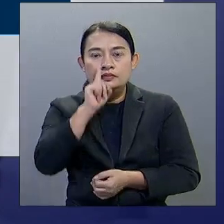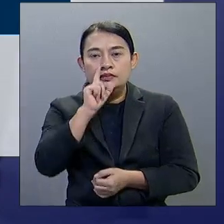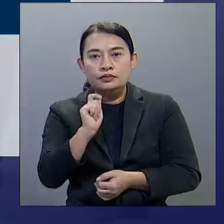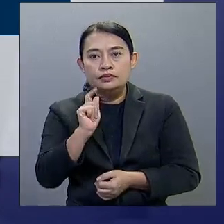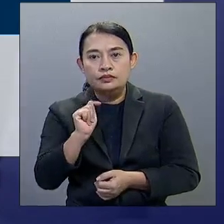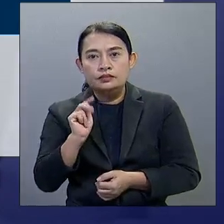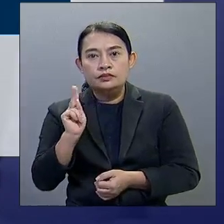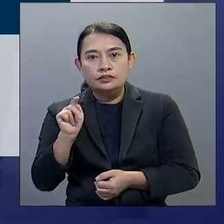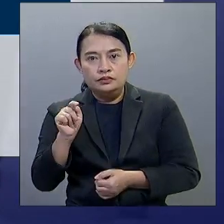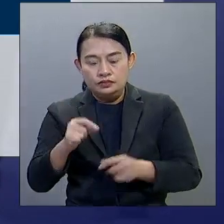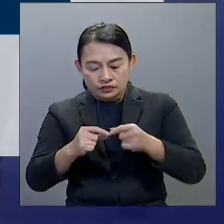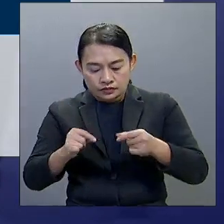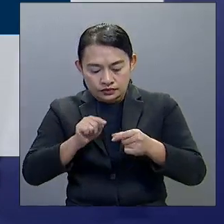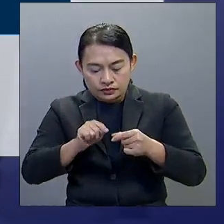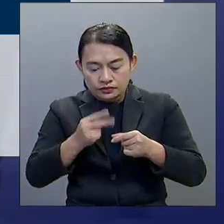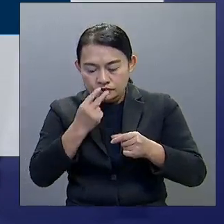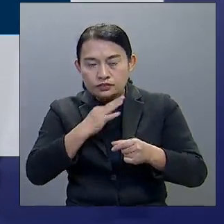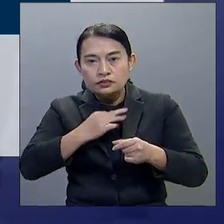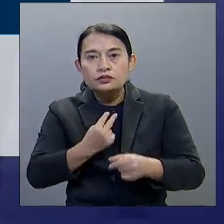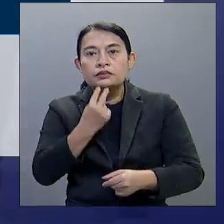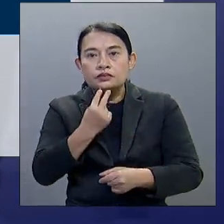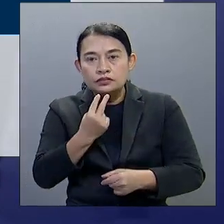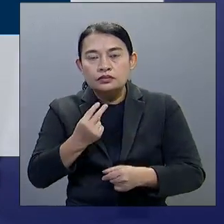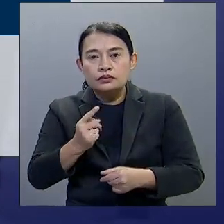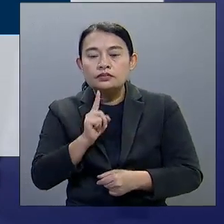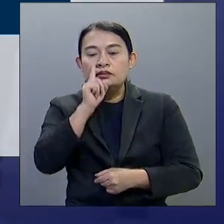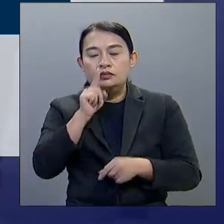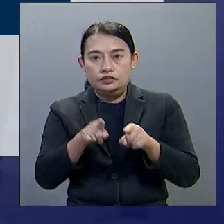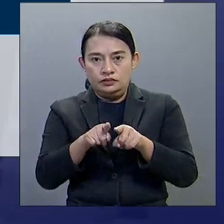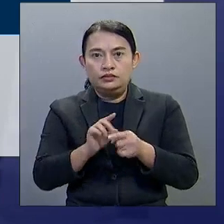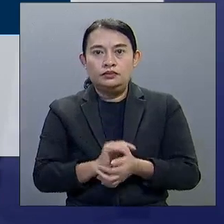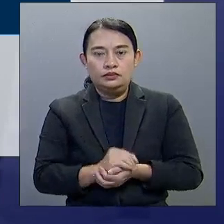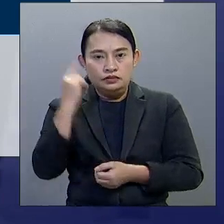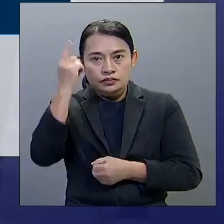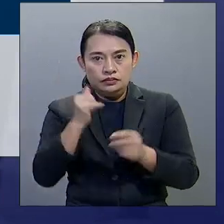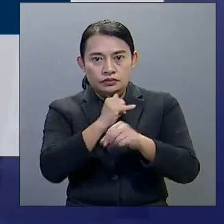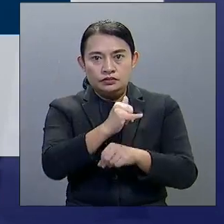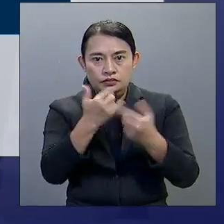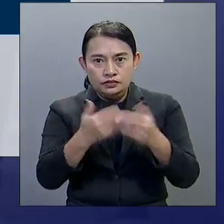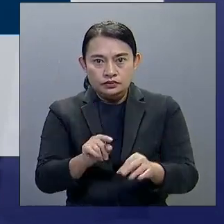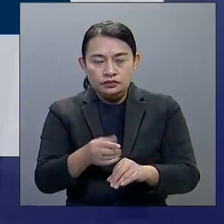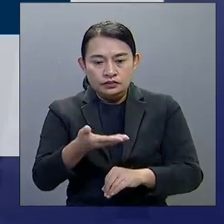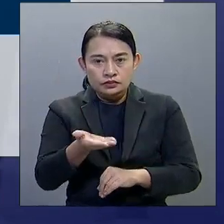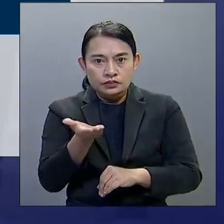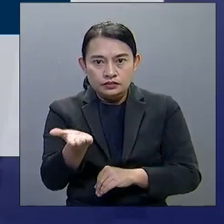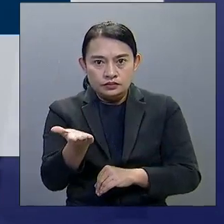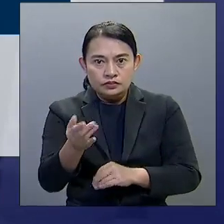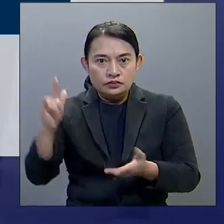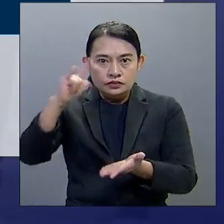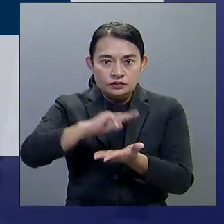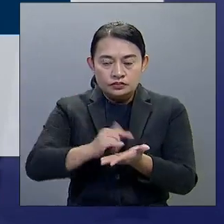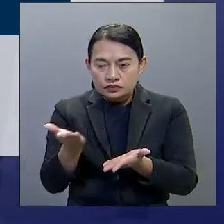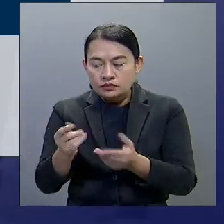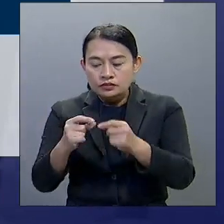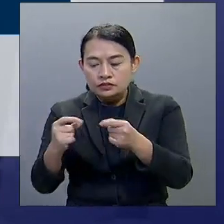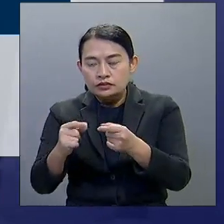ากว่ามีอาการทางการเดินหายใจแล้วถ้าเกิดว่านักท่องเที่ยวมาแล้วจะไปประเทศที่เขาจะขอผลตรวจก่อนเข้าประเทศก็แนะน